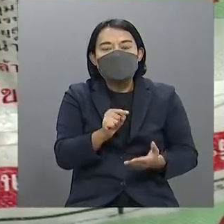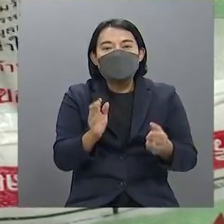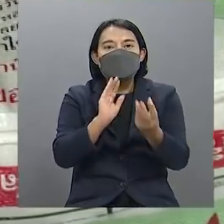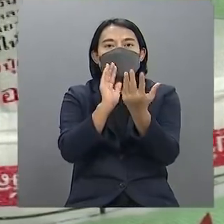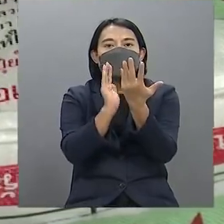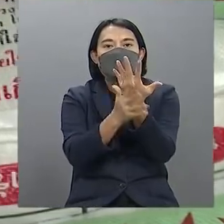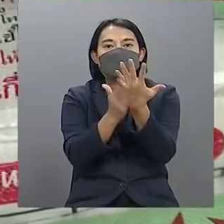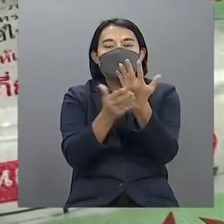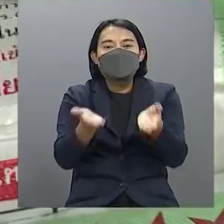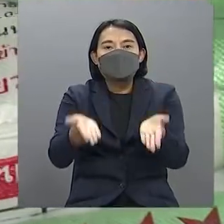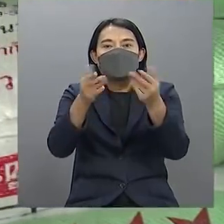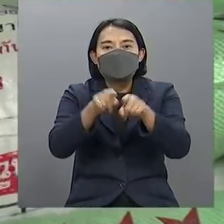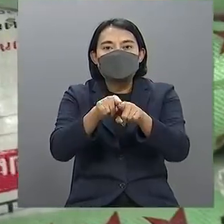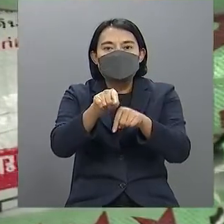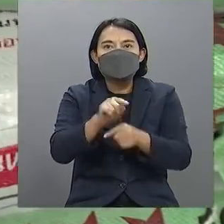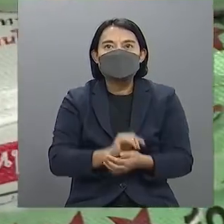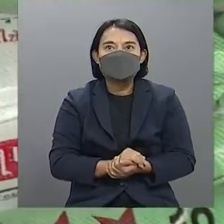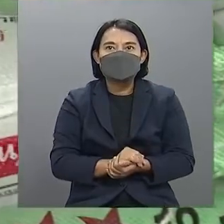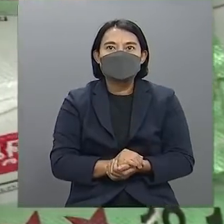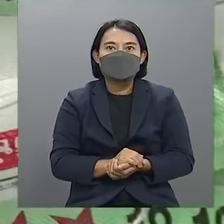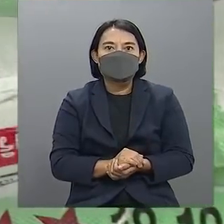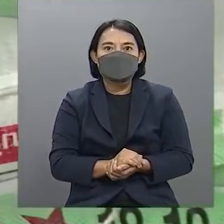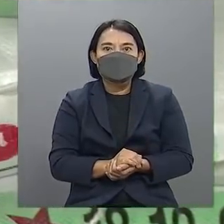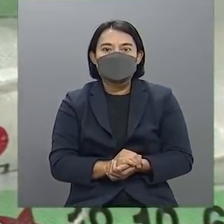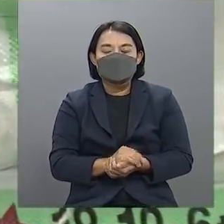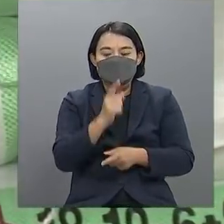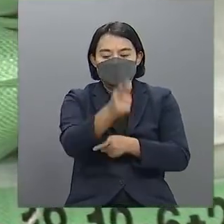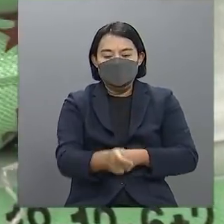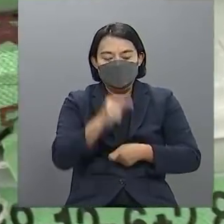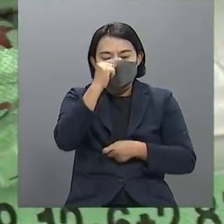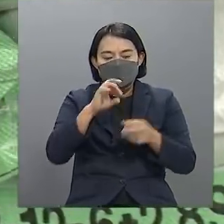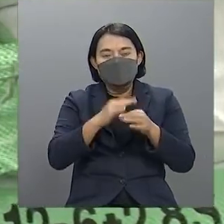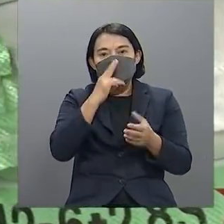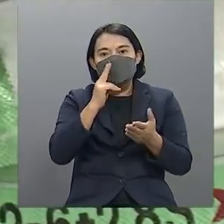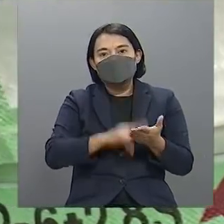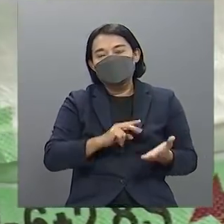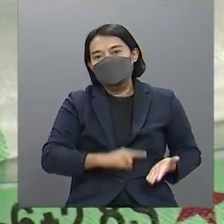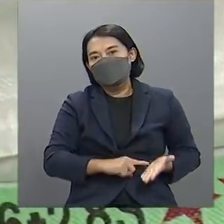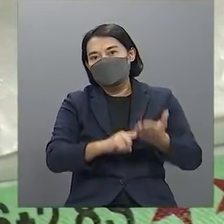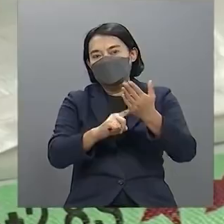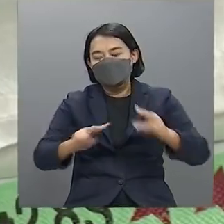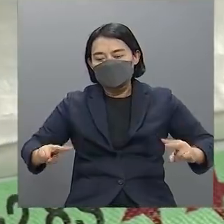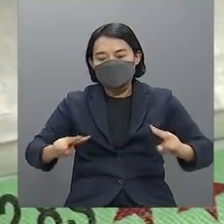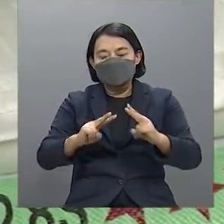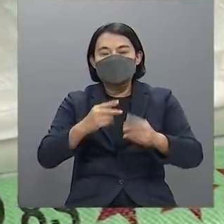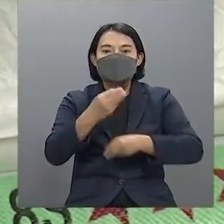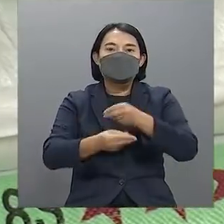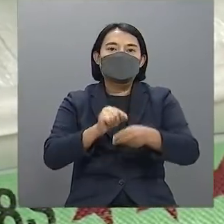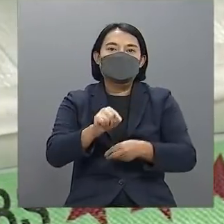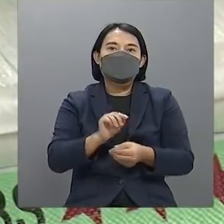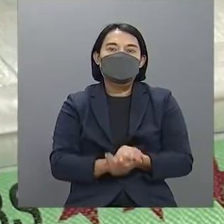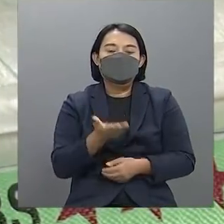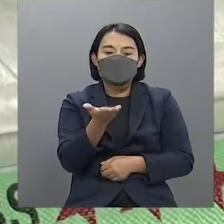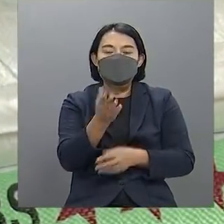มการค้าปุ๋ยและธุรกิจการเกษตรไทยทำหนังสือไปถึงรัฐมนตรีว่าการกระทรวงพาณิชย์ ขอขึ้นเพดานควบคุมปุ๋ยยู